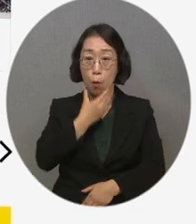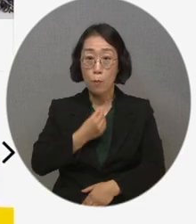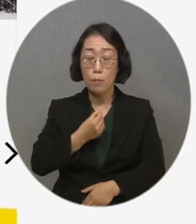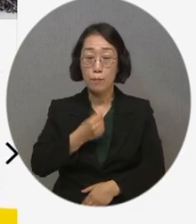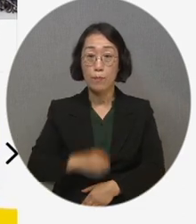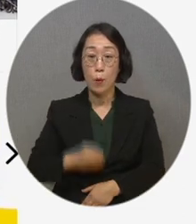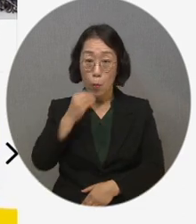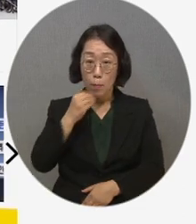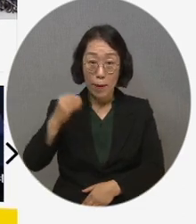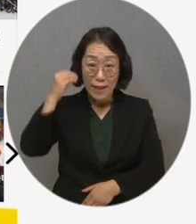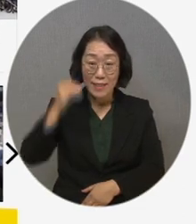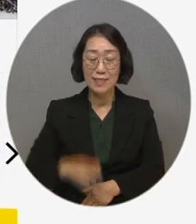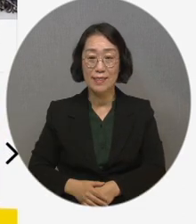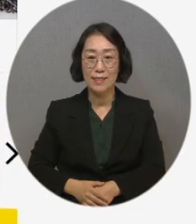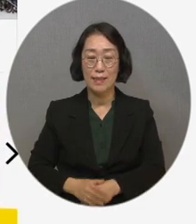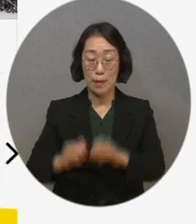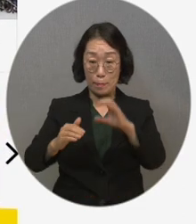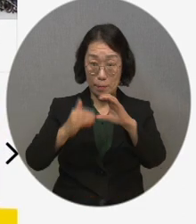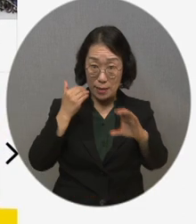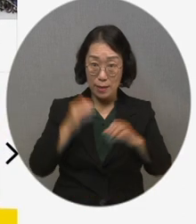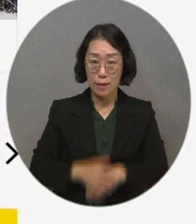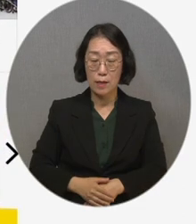홈페이지 또는 전자우편,